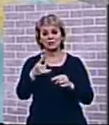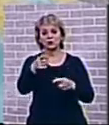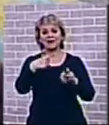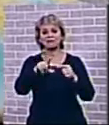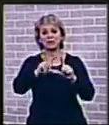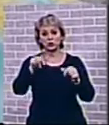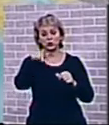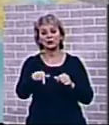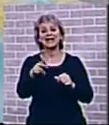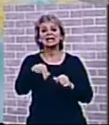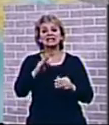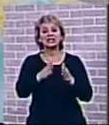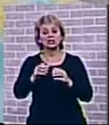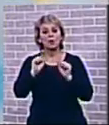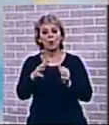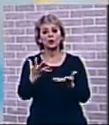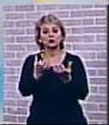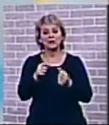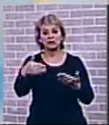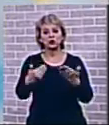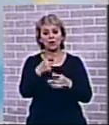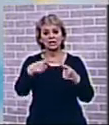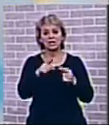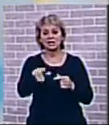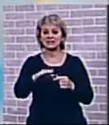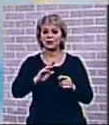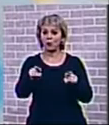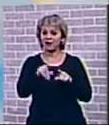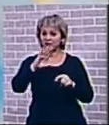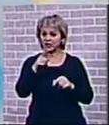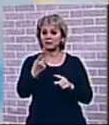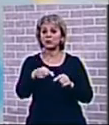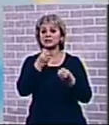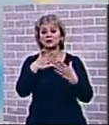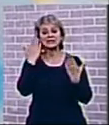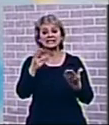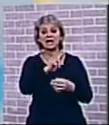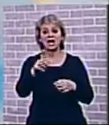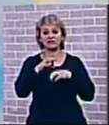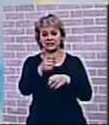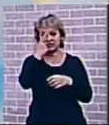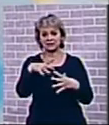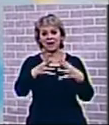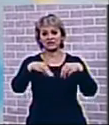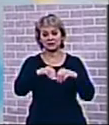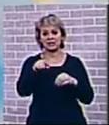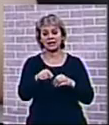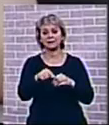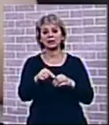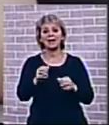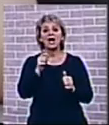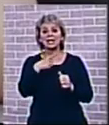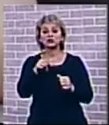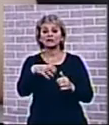приют. Дети из интернатов сначала могут принимать новых родителей в штыки, просто потому что не знают, как вести себя в семье.